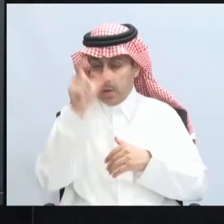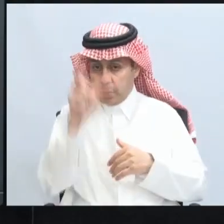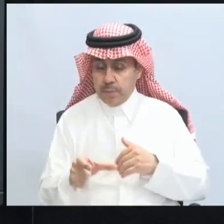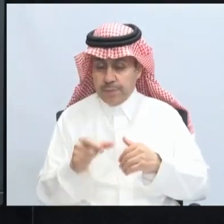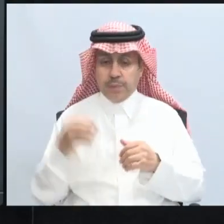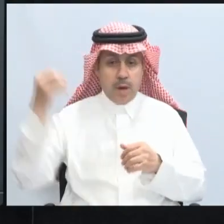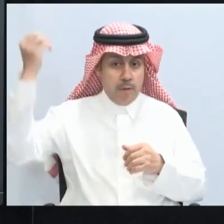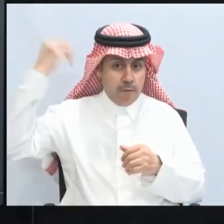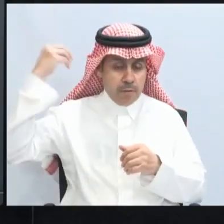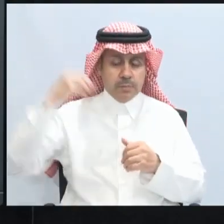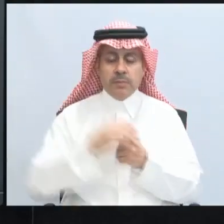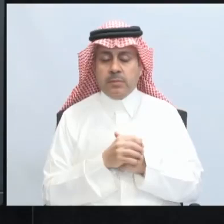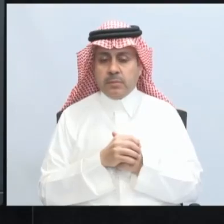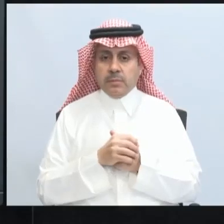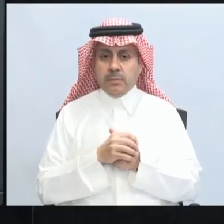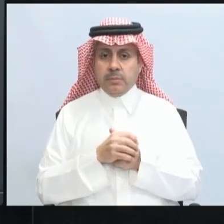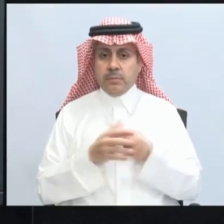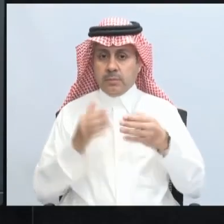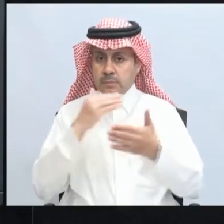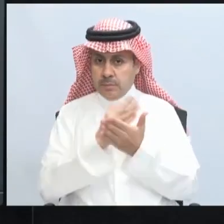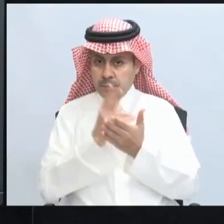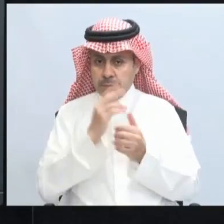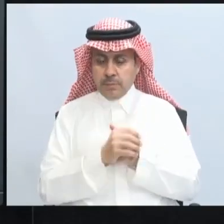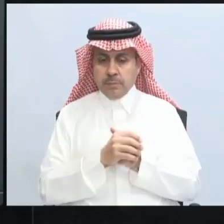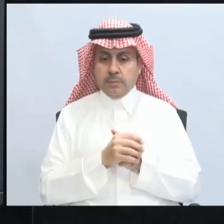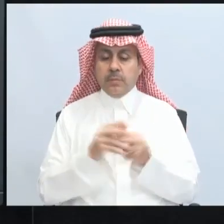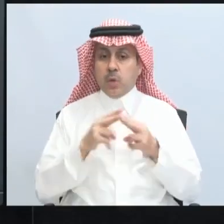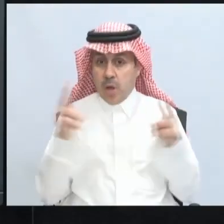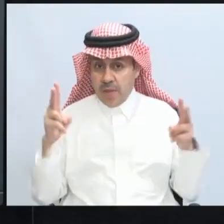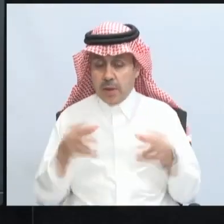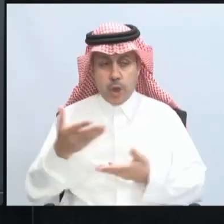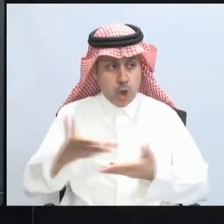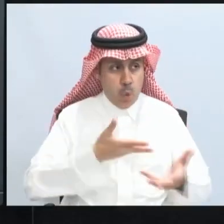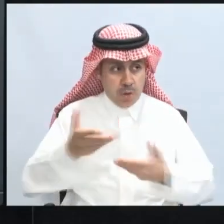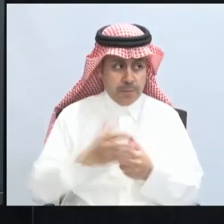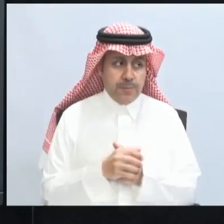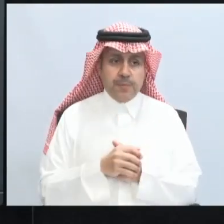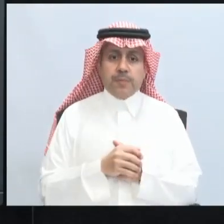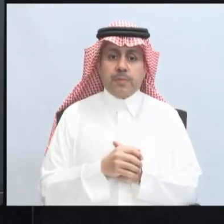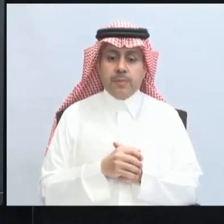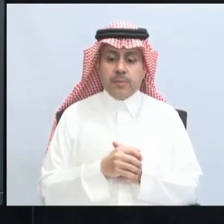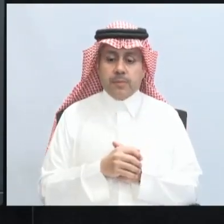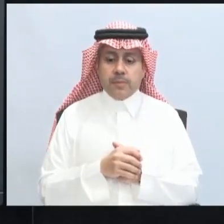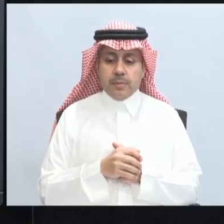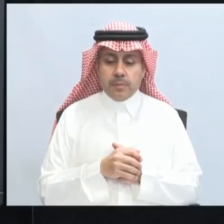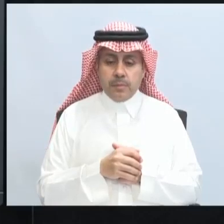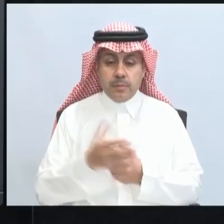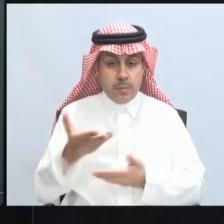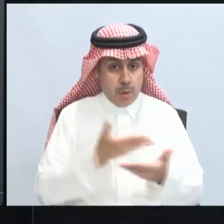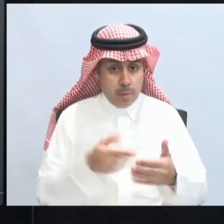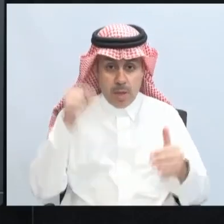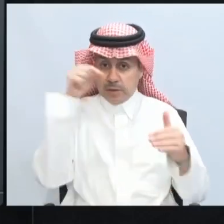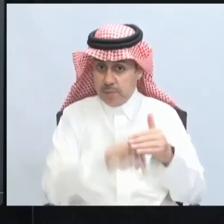يتحدث عن الجدال وال الحوار الذي يكون الهدف